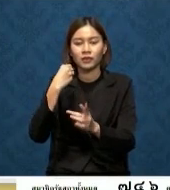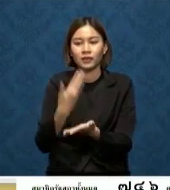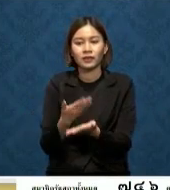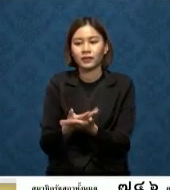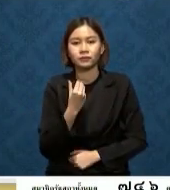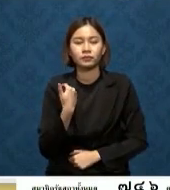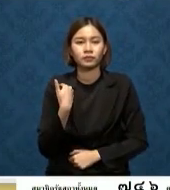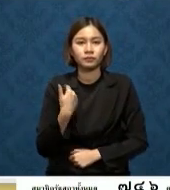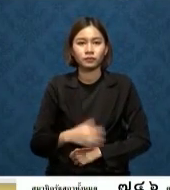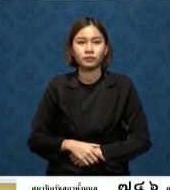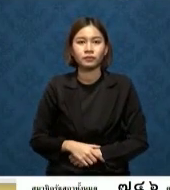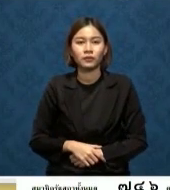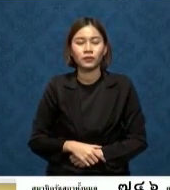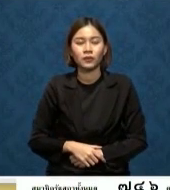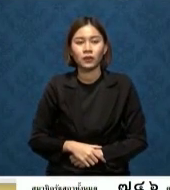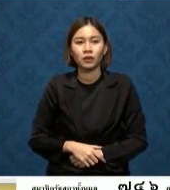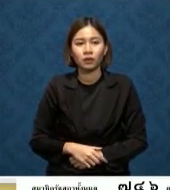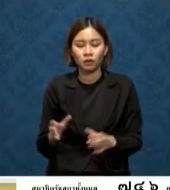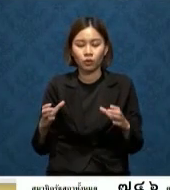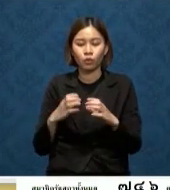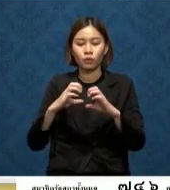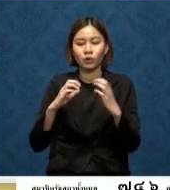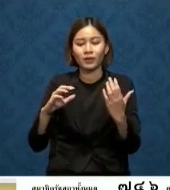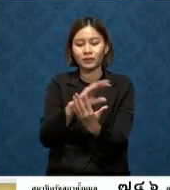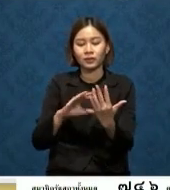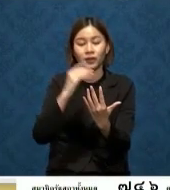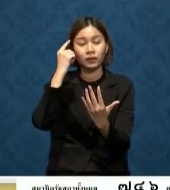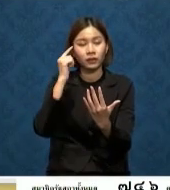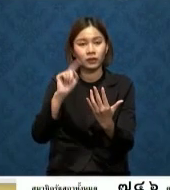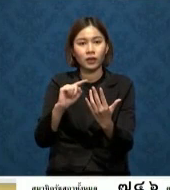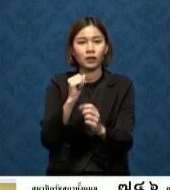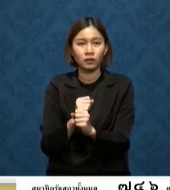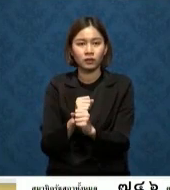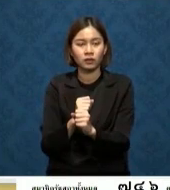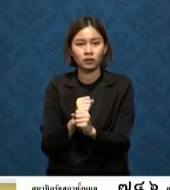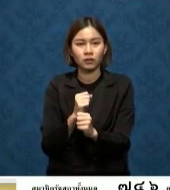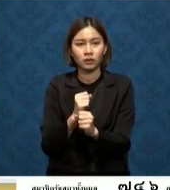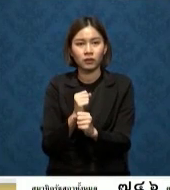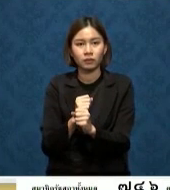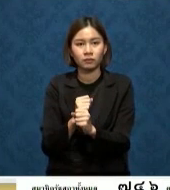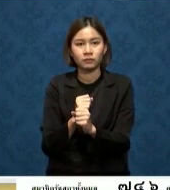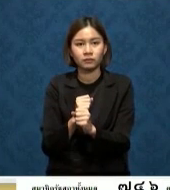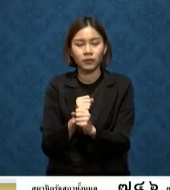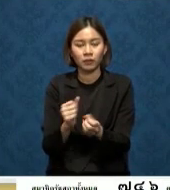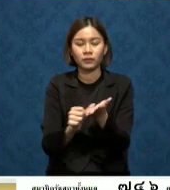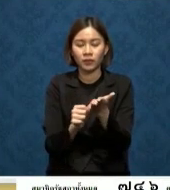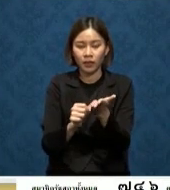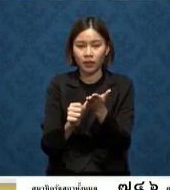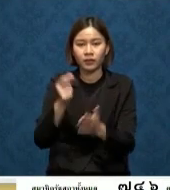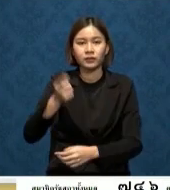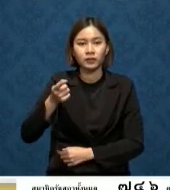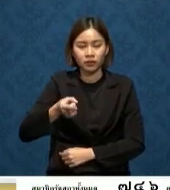นแก่เจ้าหนี้เลยจึงเป็นเรื่องที่พรรคภูมิใจไทยเห็นว่าการดำเนินการซึ่งจะต้องดำเนินการแก้ไขอย่างจริ